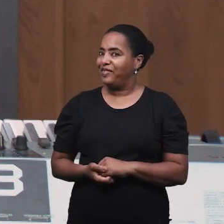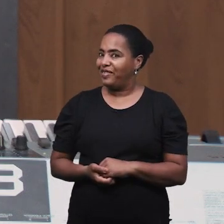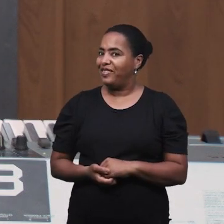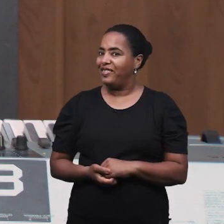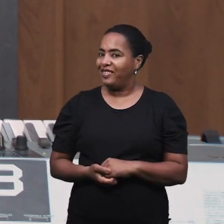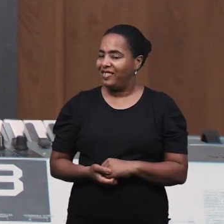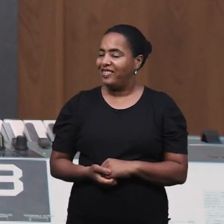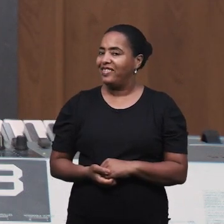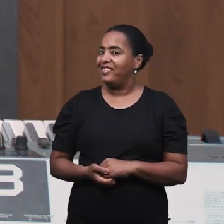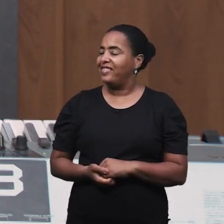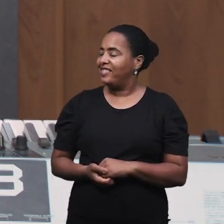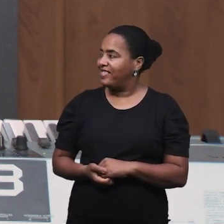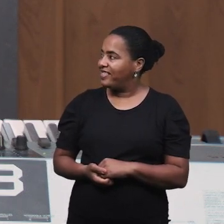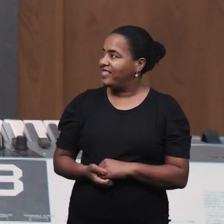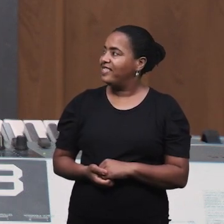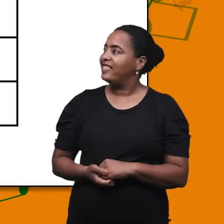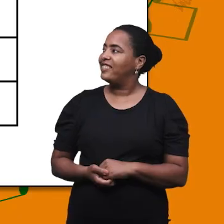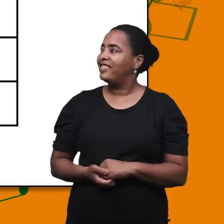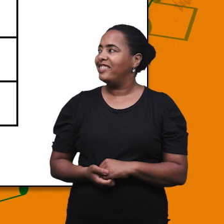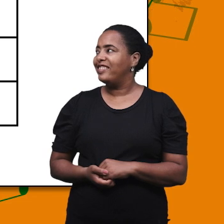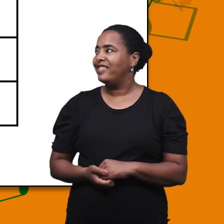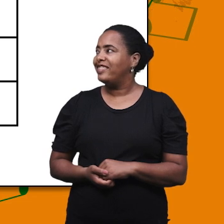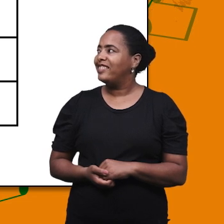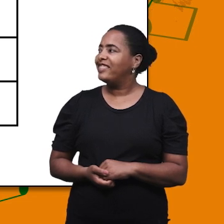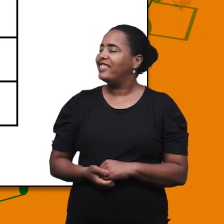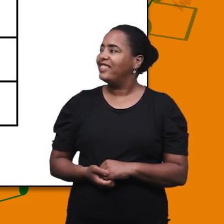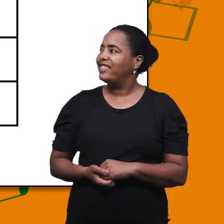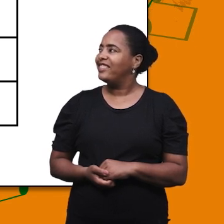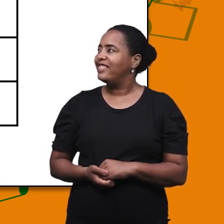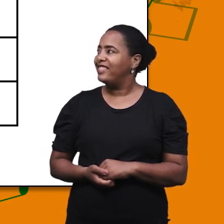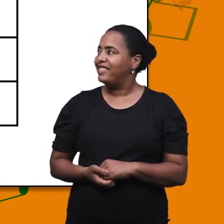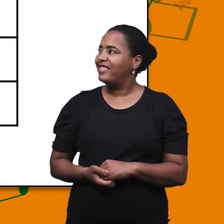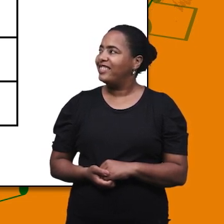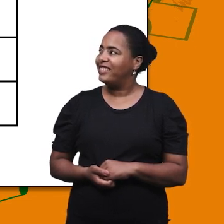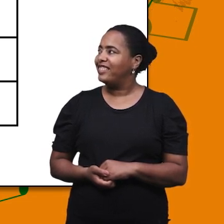flauta. 1, 2, 3, 1, 2.